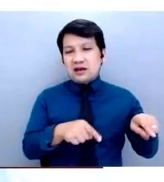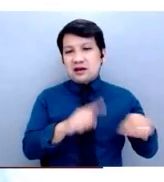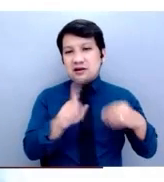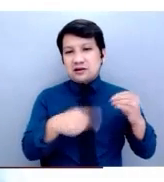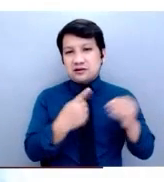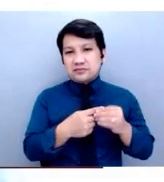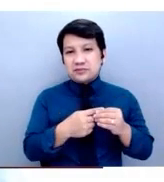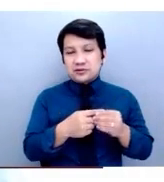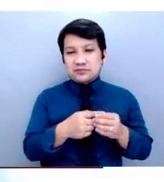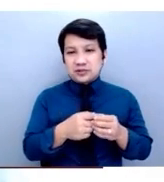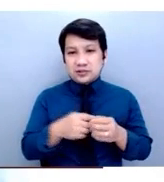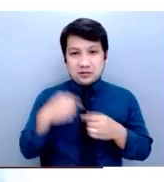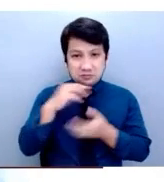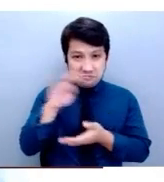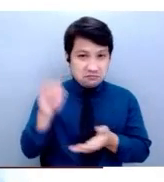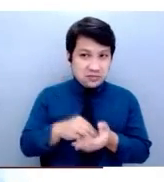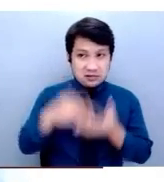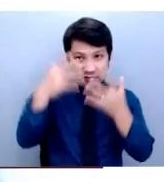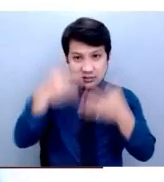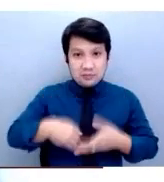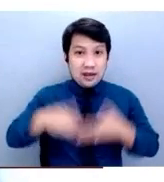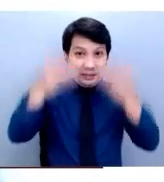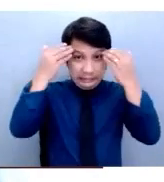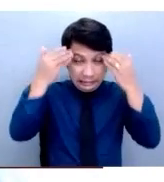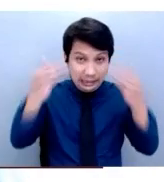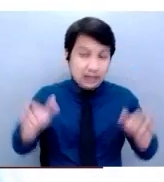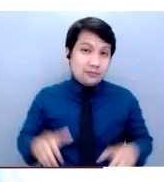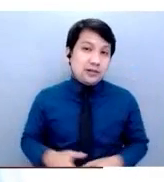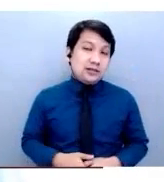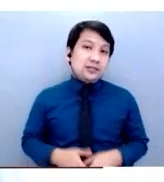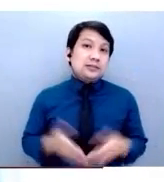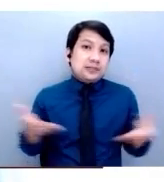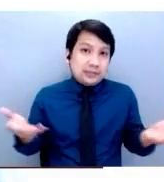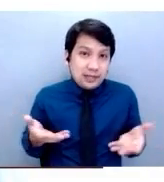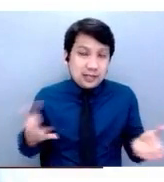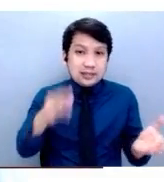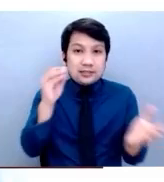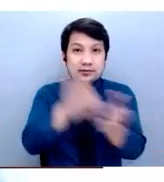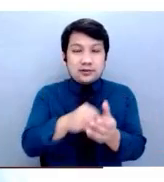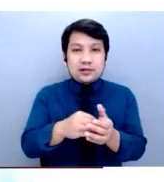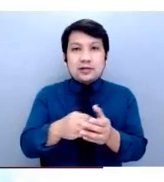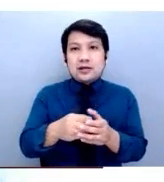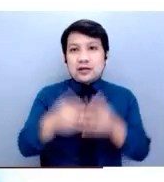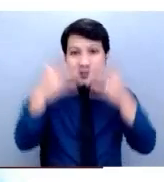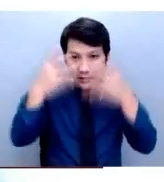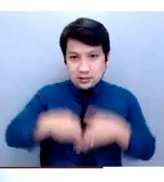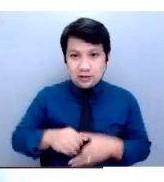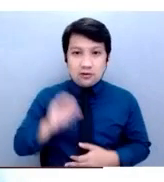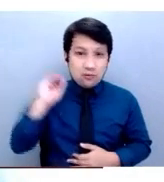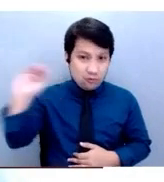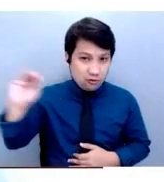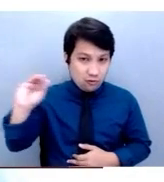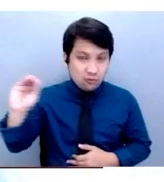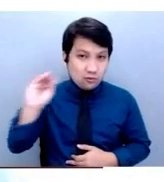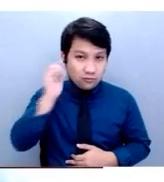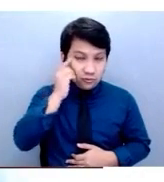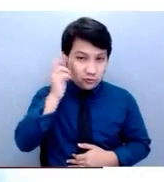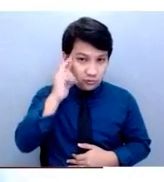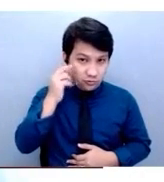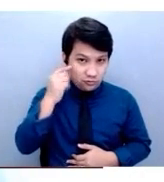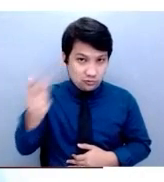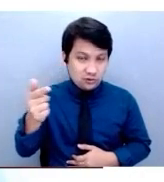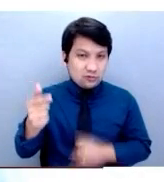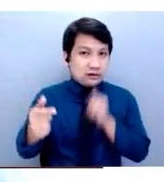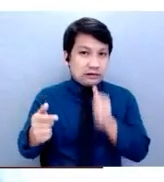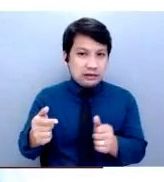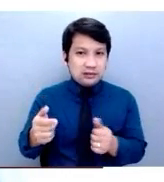main decision. Ngunit hindi rin natin alam kung ano yung naloob nandoon sa main decision, kung panig ba sila kay Commissioner Quanzon o hindi.